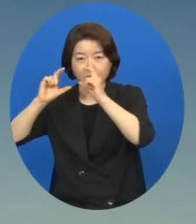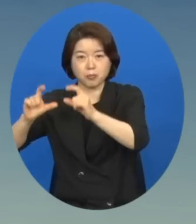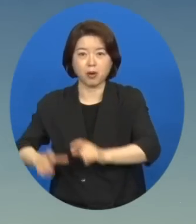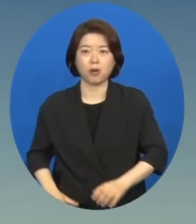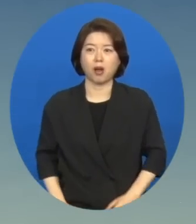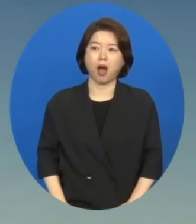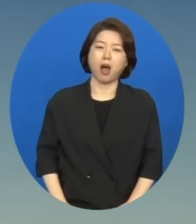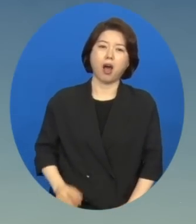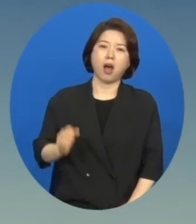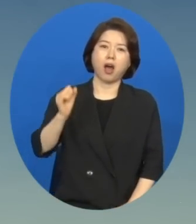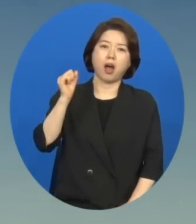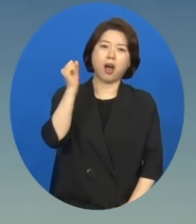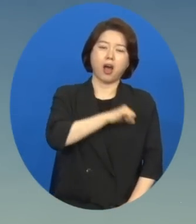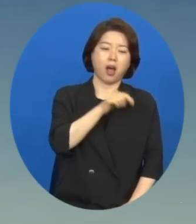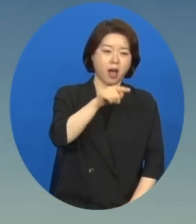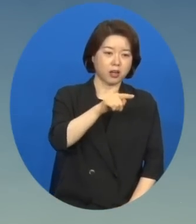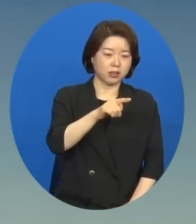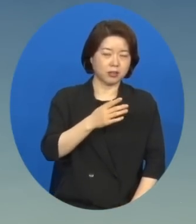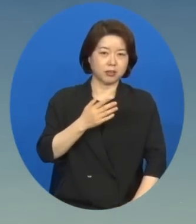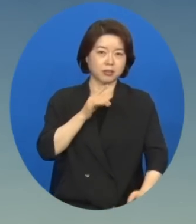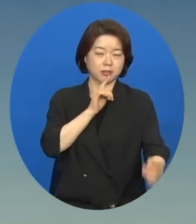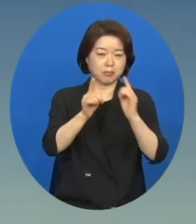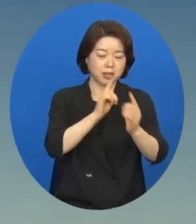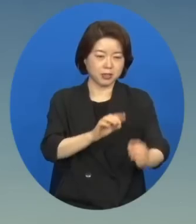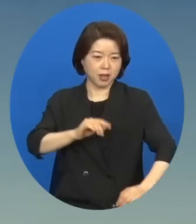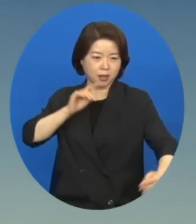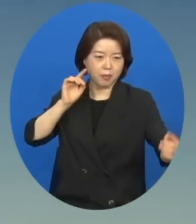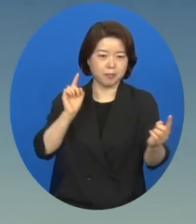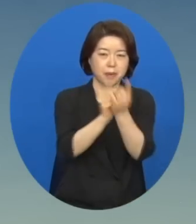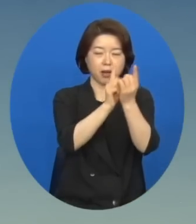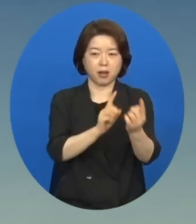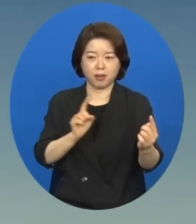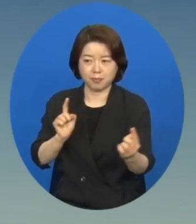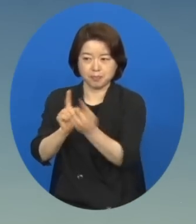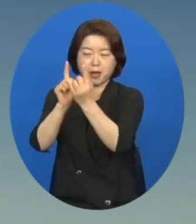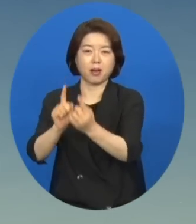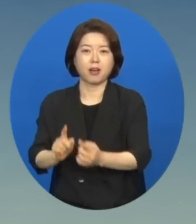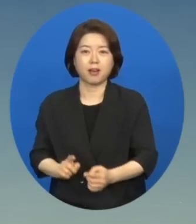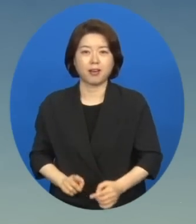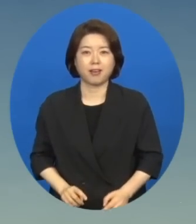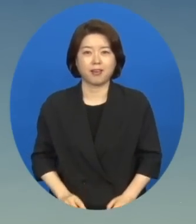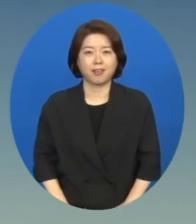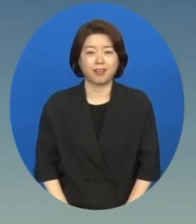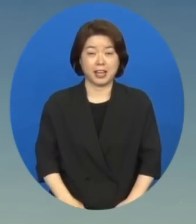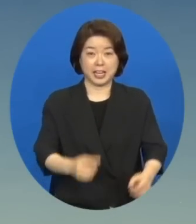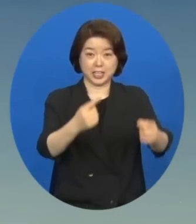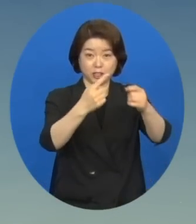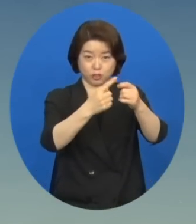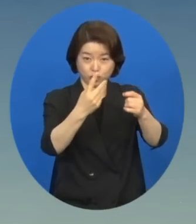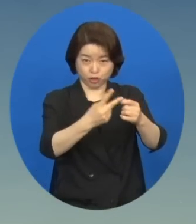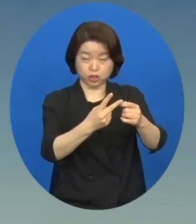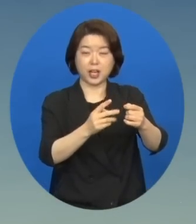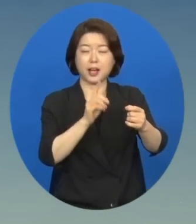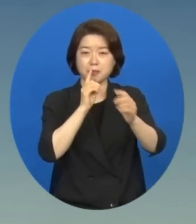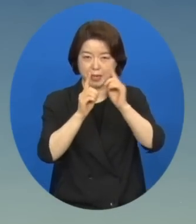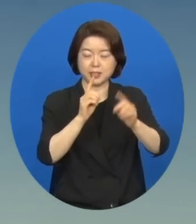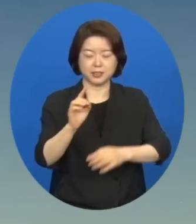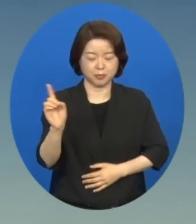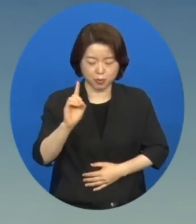거기에서 그 말씀이랑 정면 충돌을 한 거예요. 두 가지 말씀이랑 충돌을 했는데